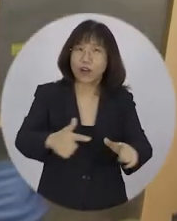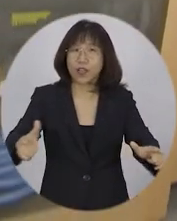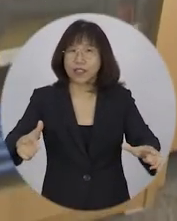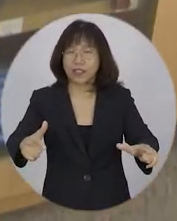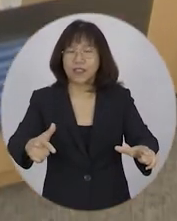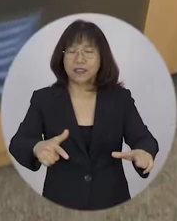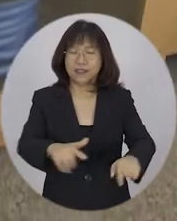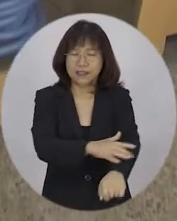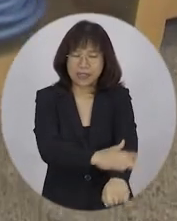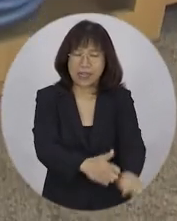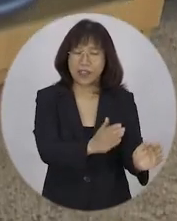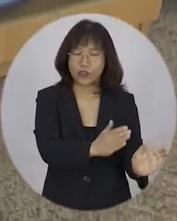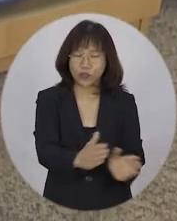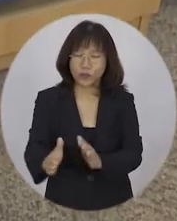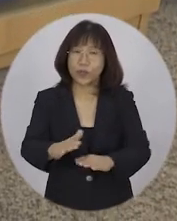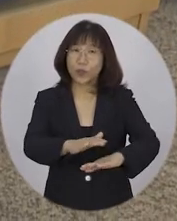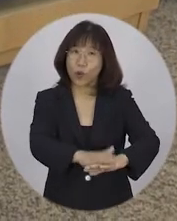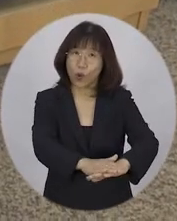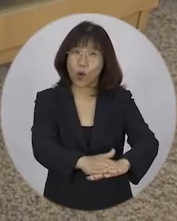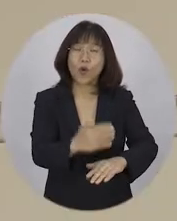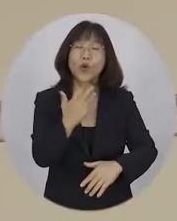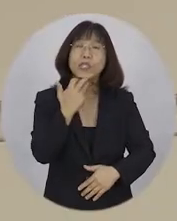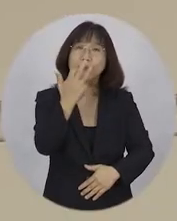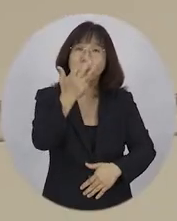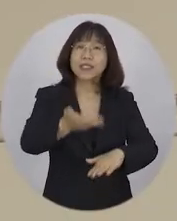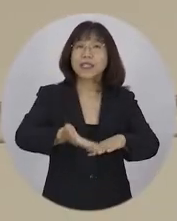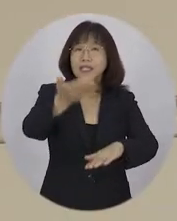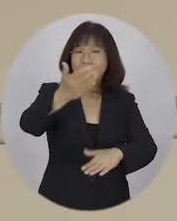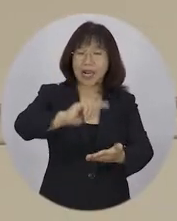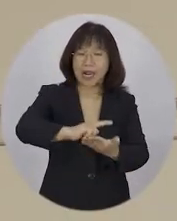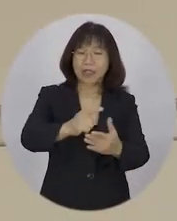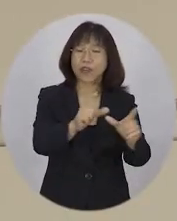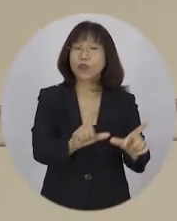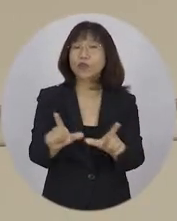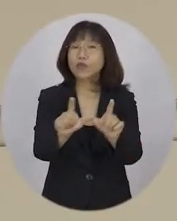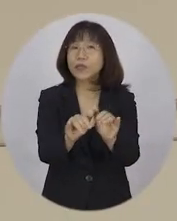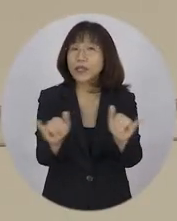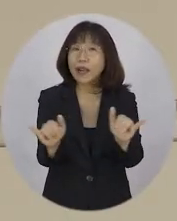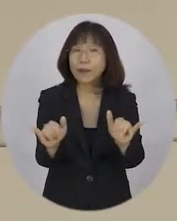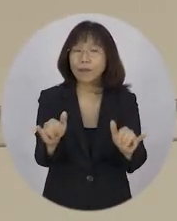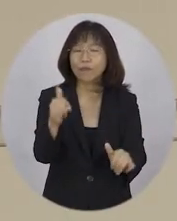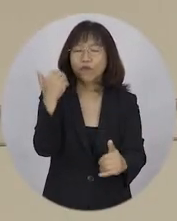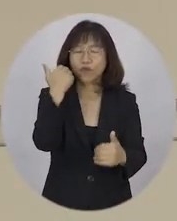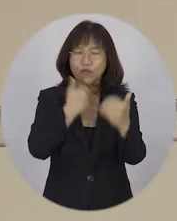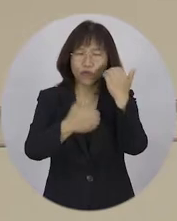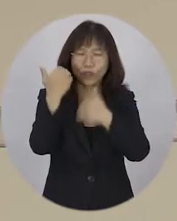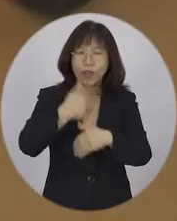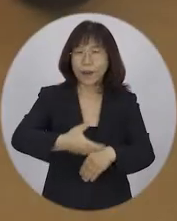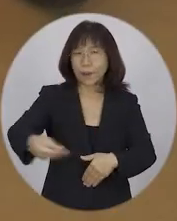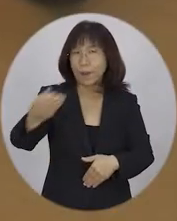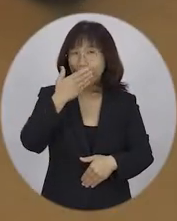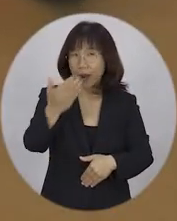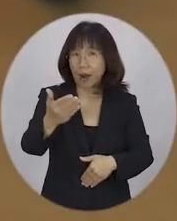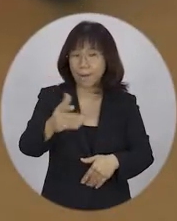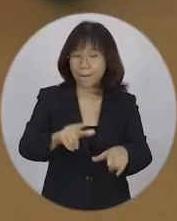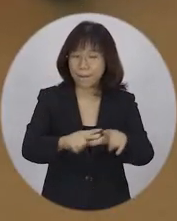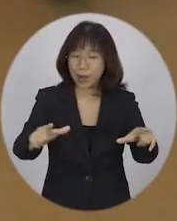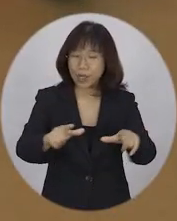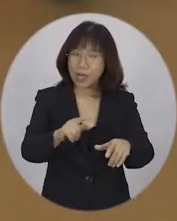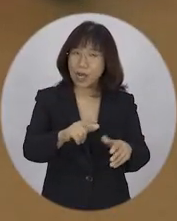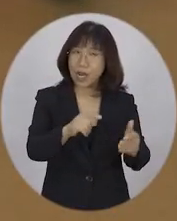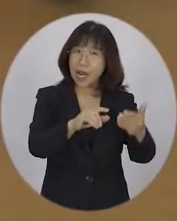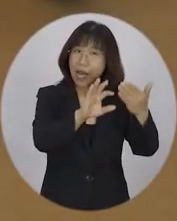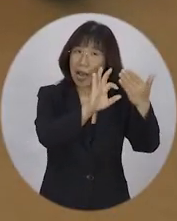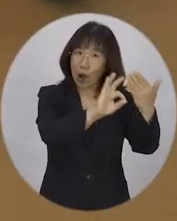필요한 공구까지 갖추고 있습니다. 만 18세 이상 강서구민이면 누구나 대여 가능하며 평일 오전 9시에서